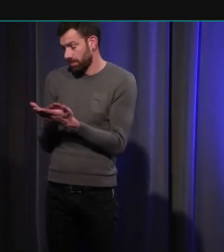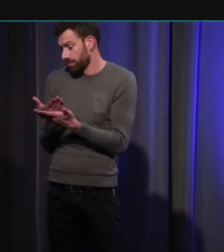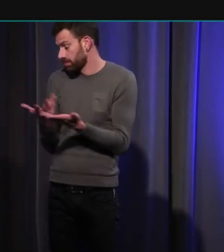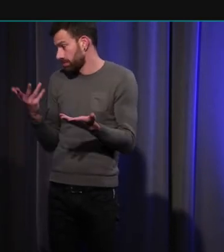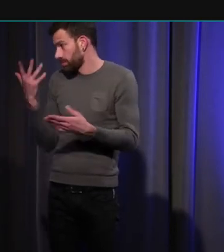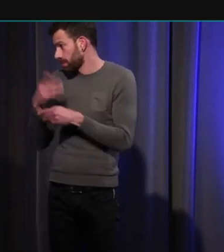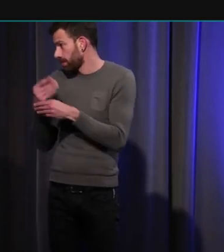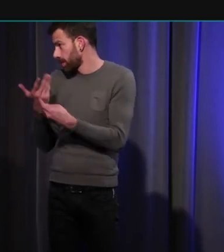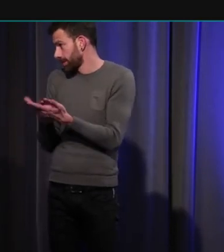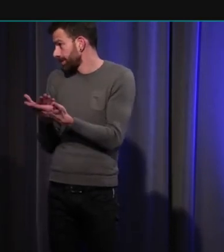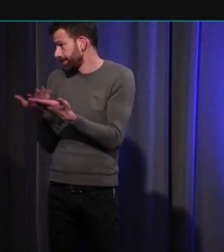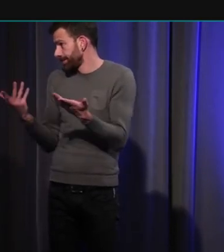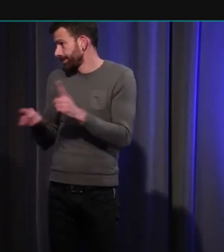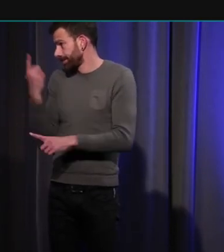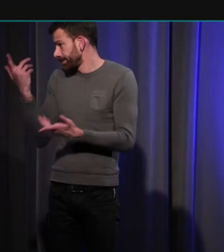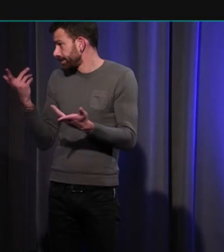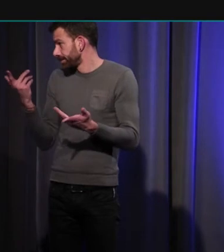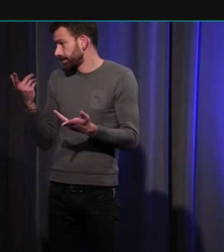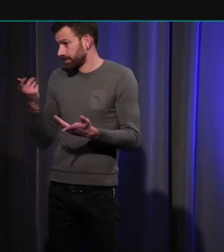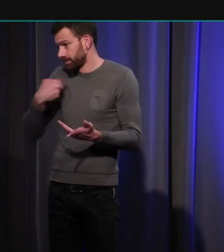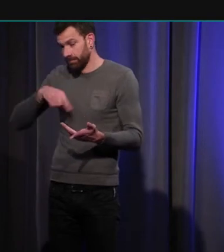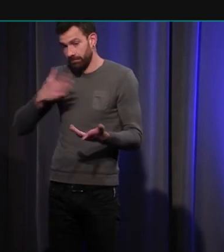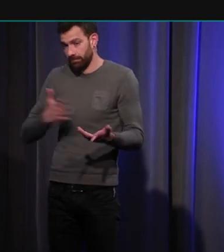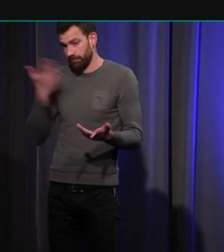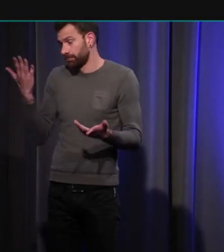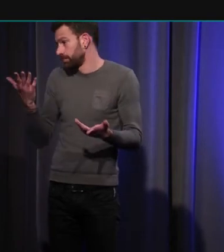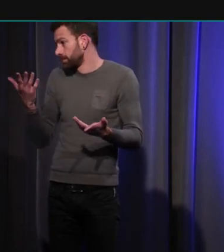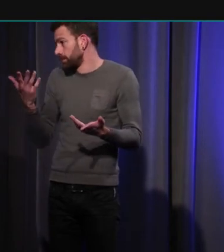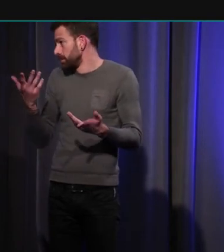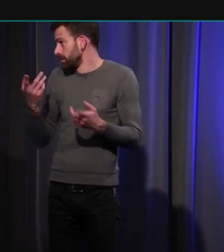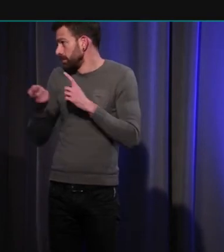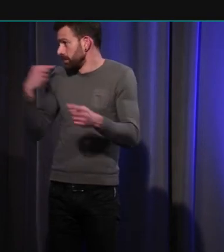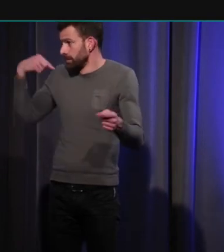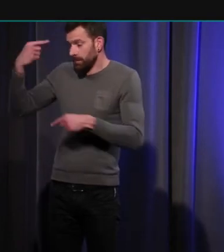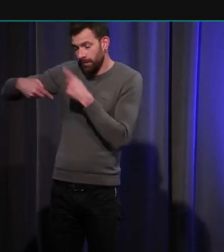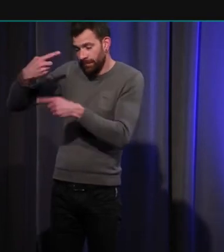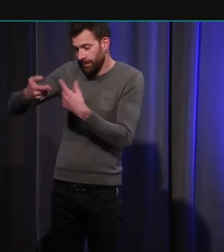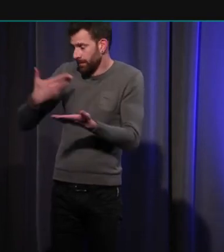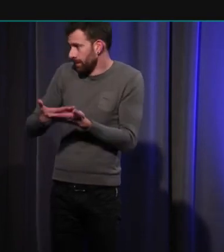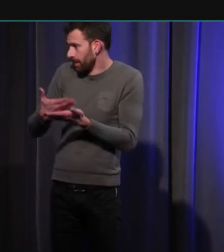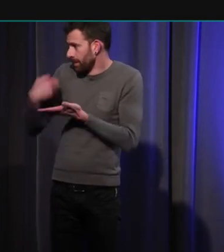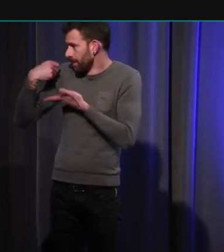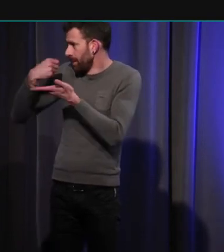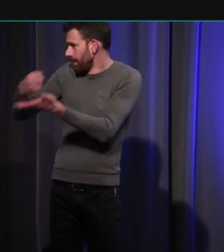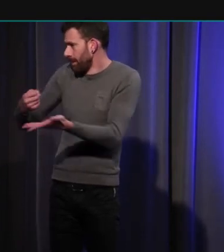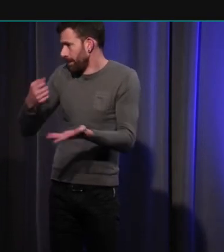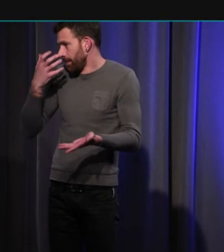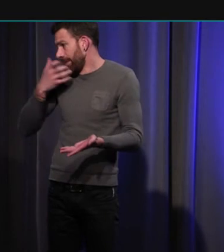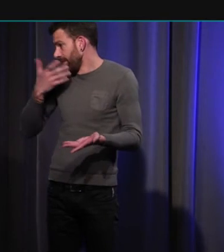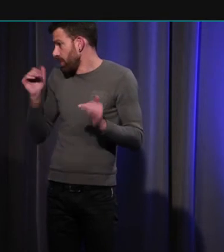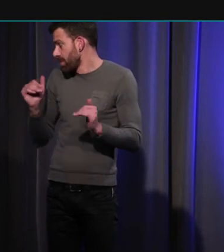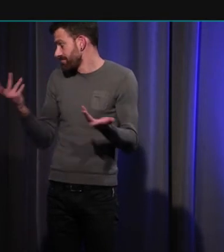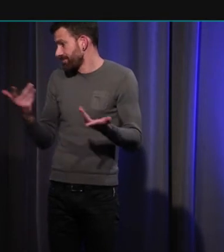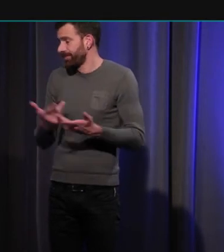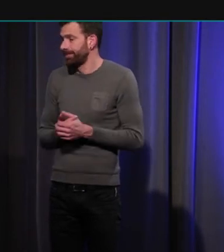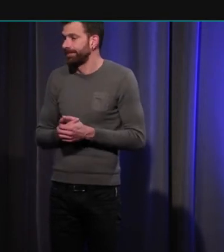c'est important 6 nous sommes cela nous sommes issus de ces choses offre affreuse aussi un c on y peut rien donc je pense